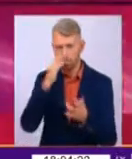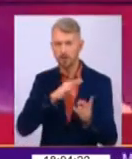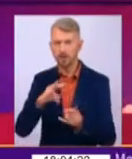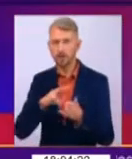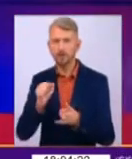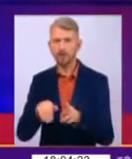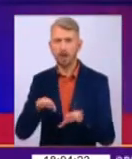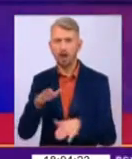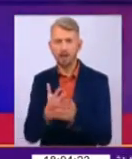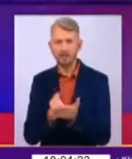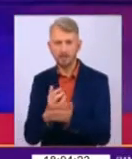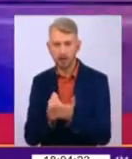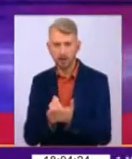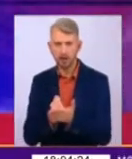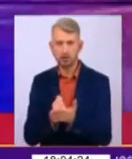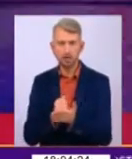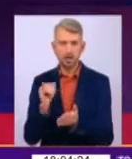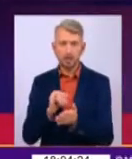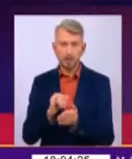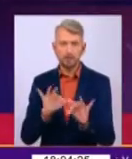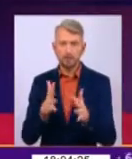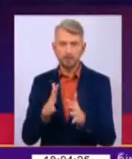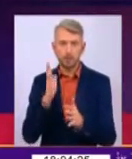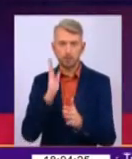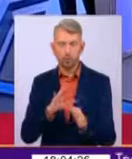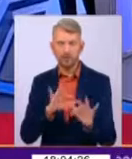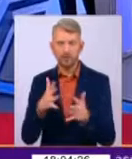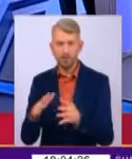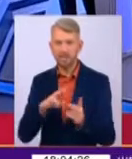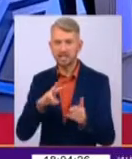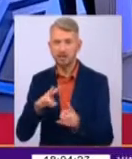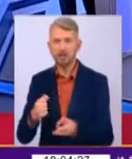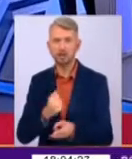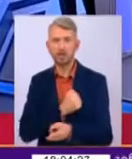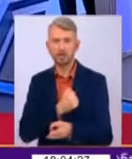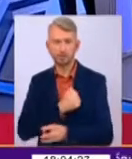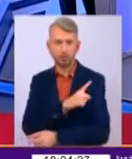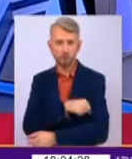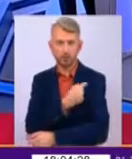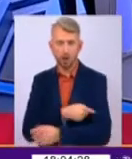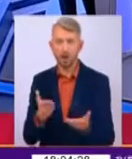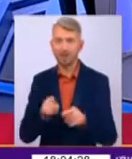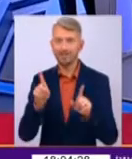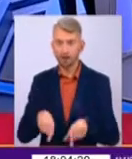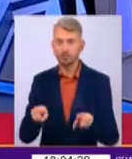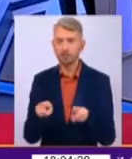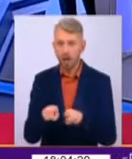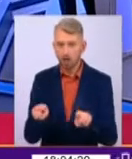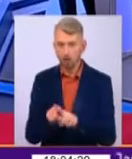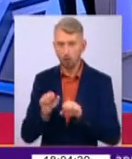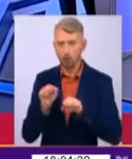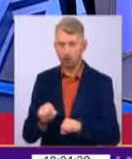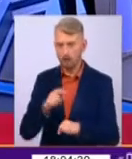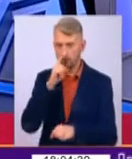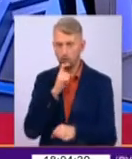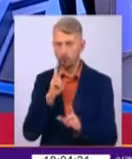арсеналах, і не дай Боже, виникнуть випадки диверсій на військових шпиталях, які теж так же охороняються, незрозуміло